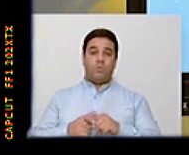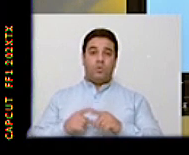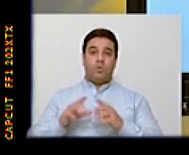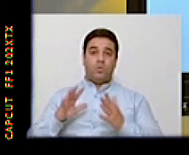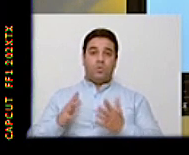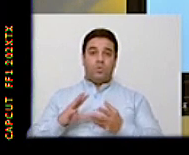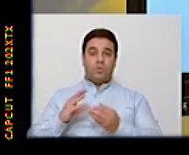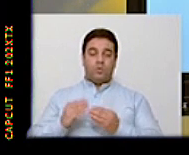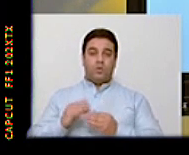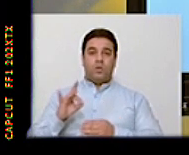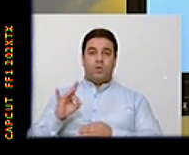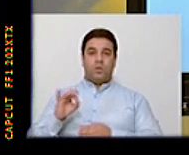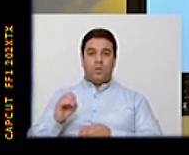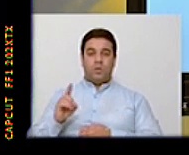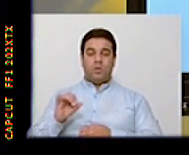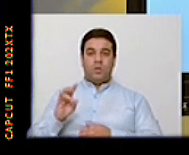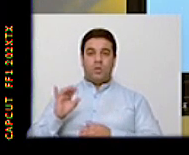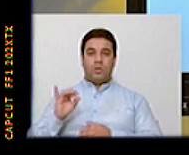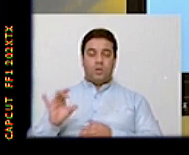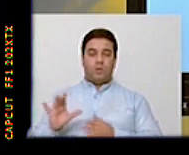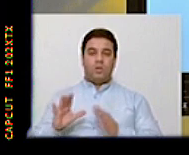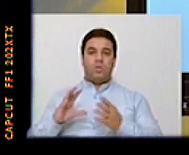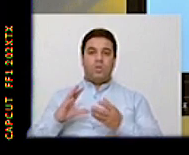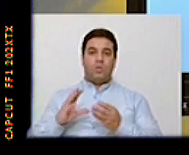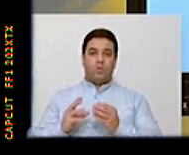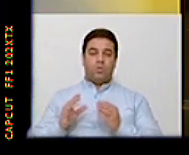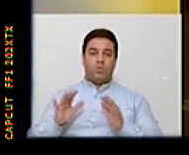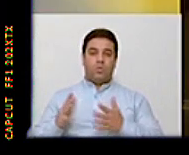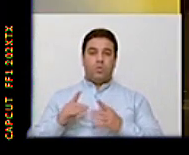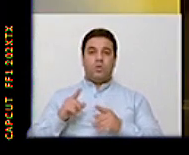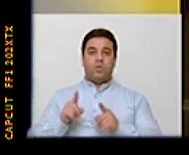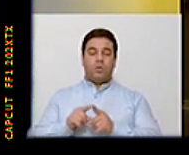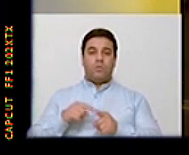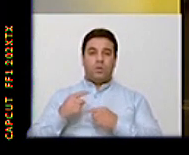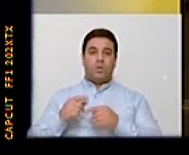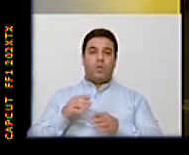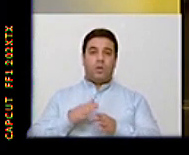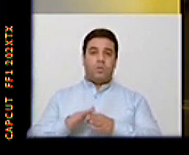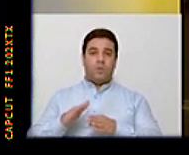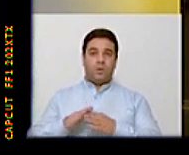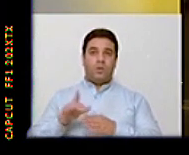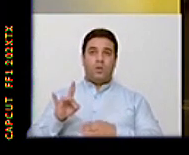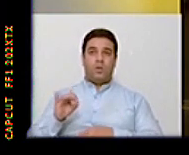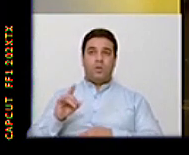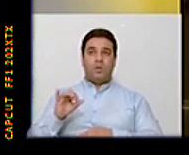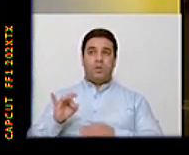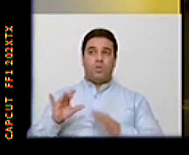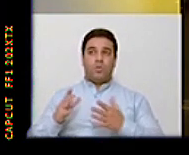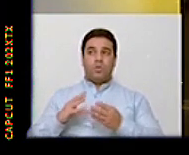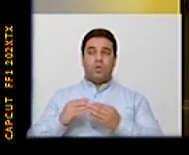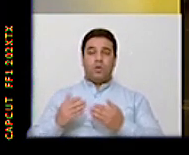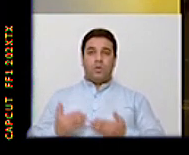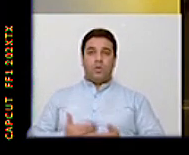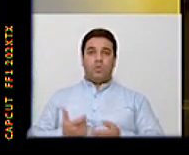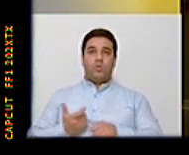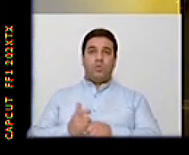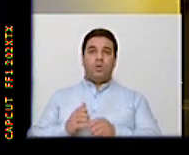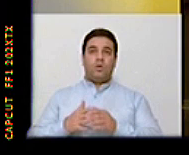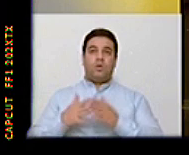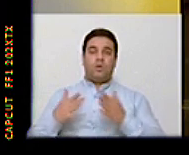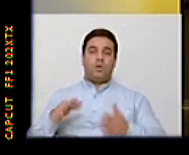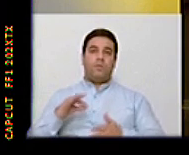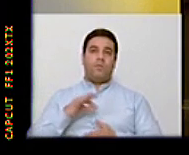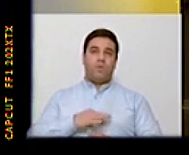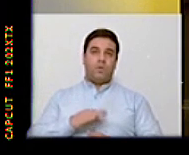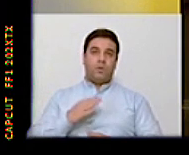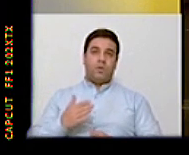hodisa rezonans hodisasi deb ataladi. Amalda rezonans hodisasidan hayotda juda keng